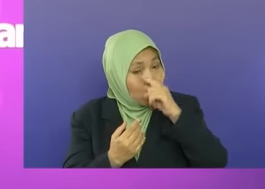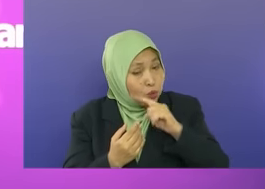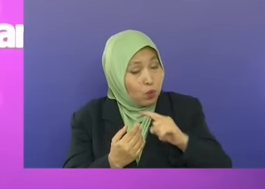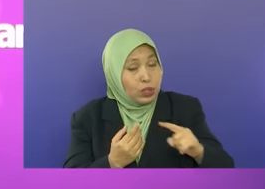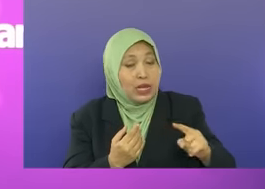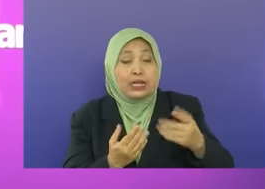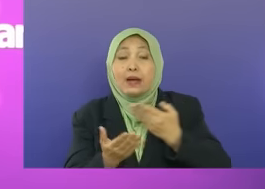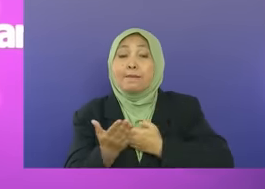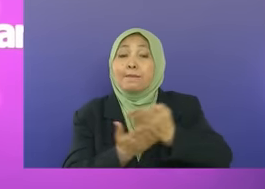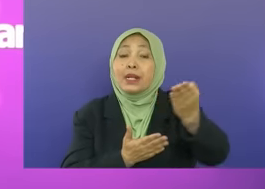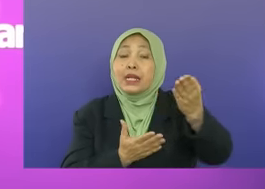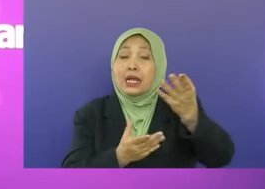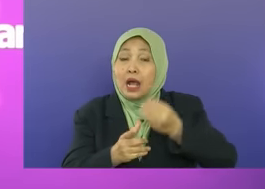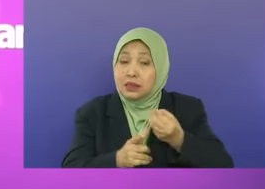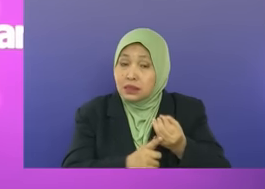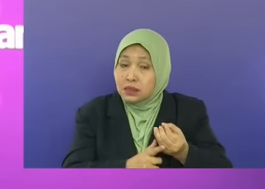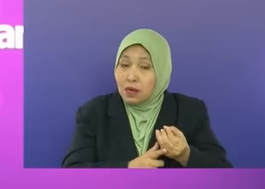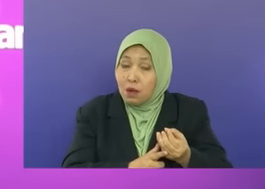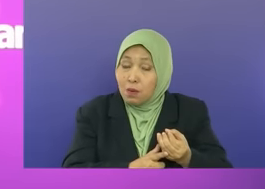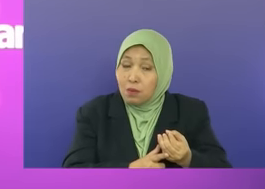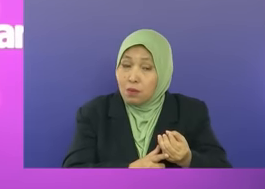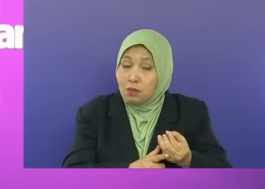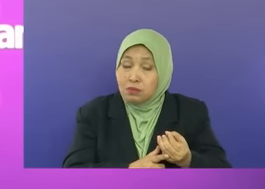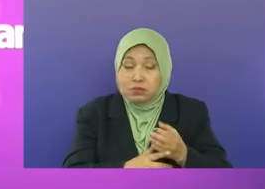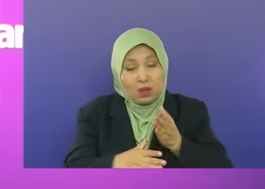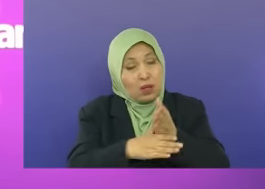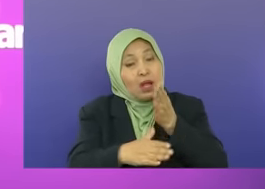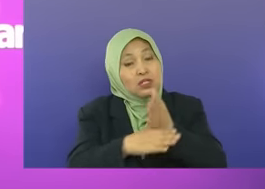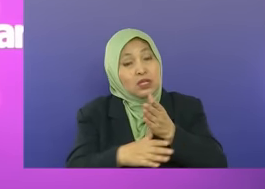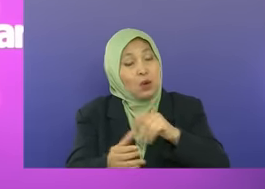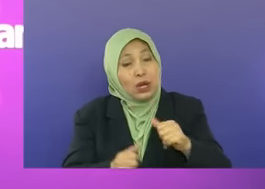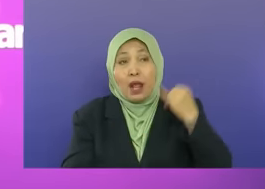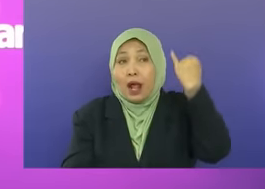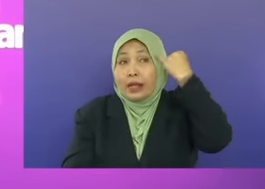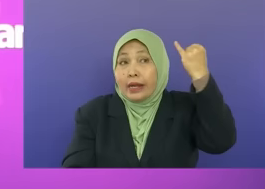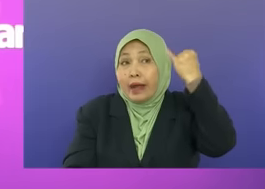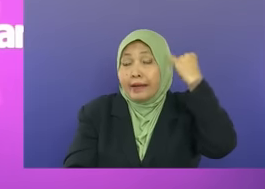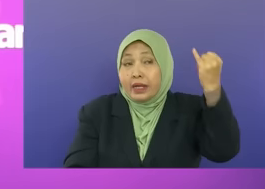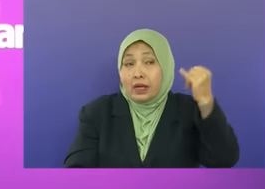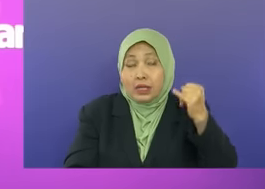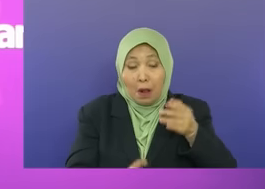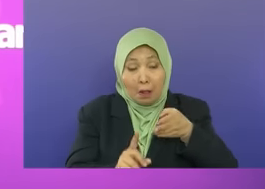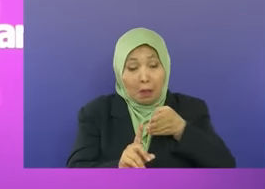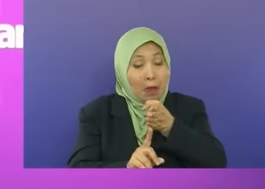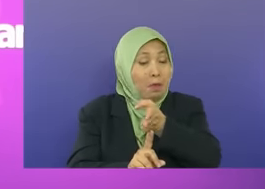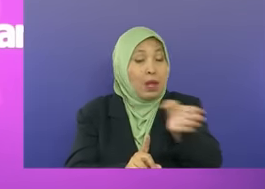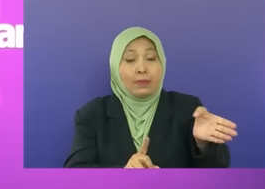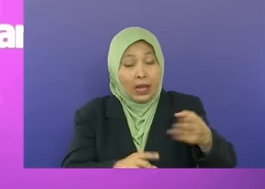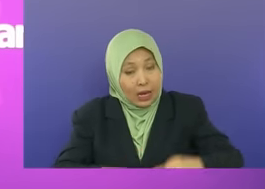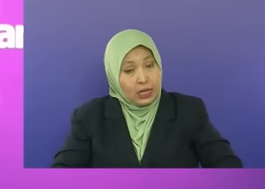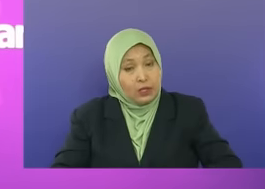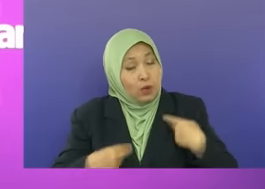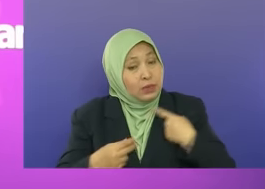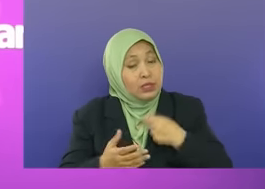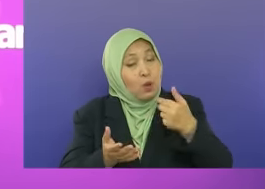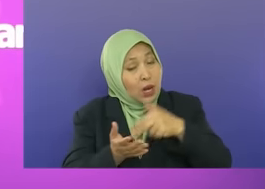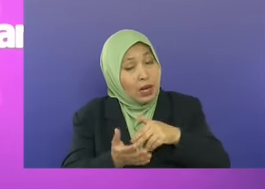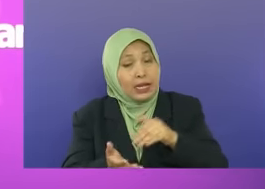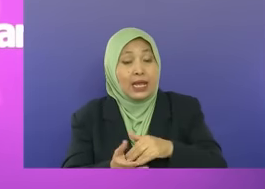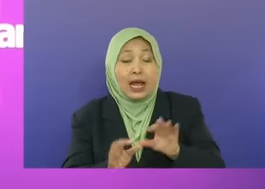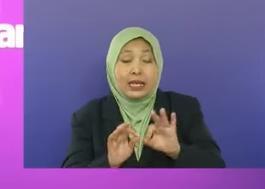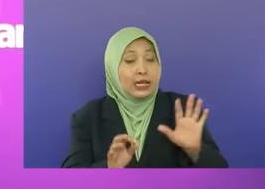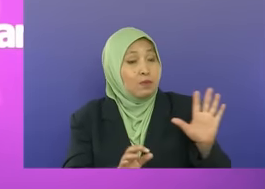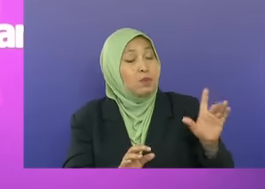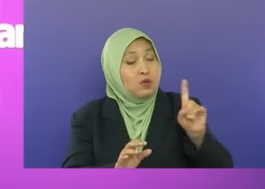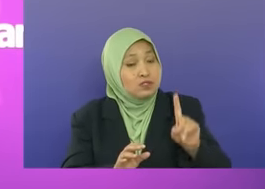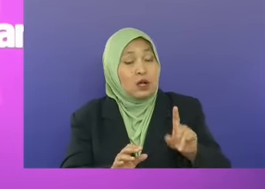dibeli ataupun di kacau oleh id-id yang yang Sungsang dalam kehidupan itu ulang sekali lagi ayat 51